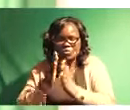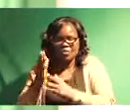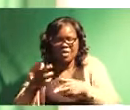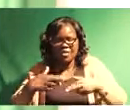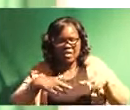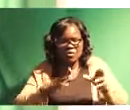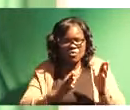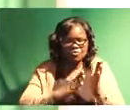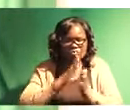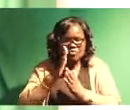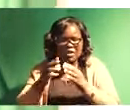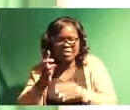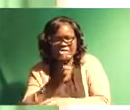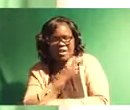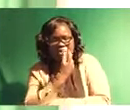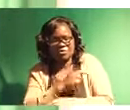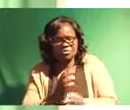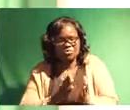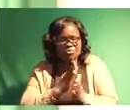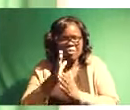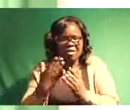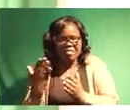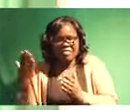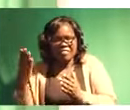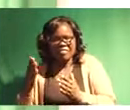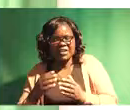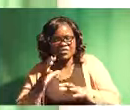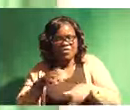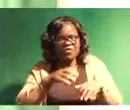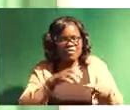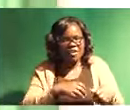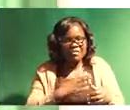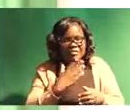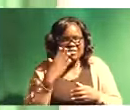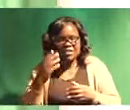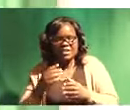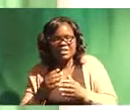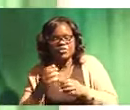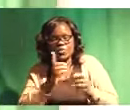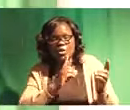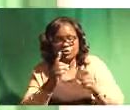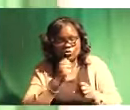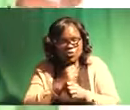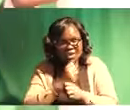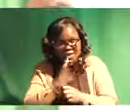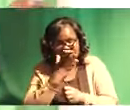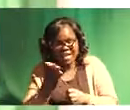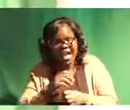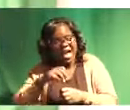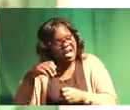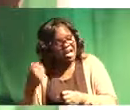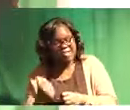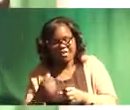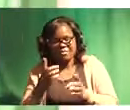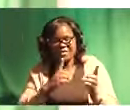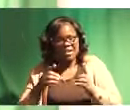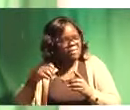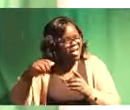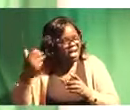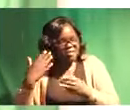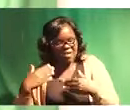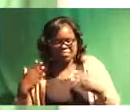barabara zao, hospitali yao, mambo yao ya kilimo. Hiyo ndio kazi mimi nitafanya. Ile ingine itafanywa na